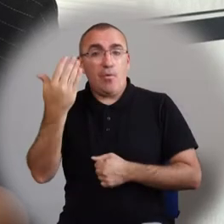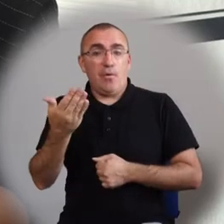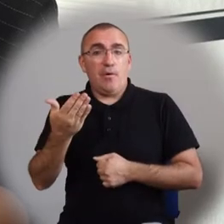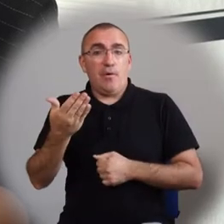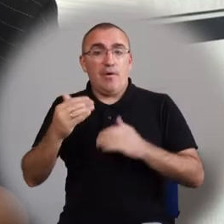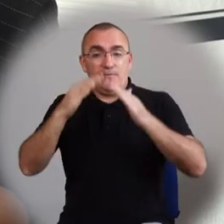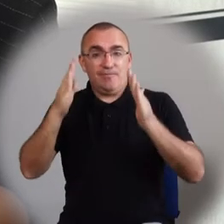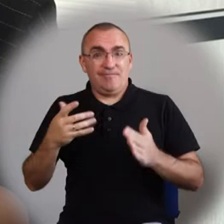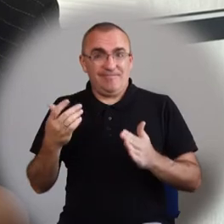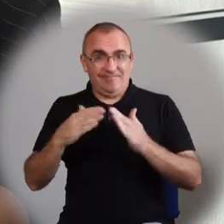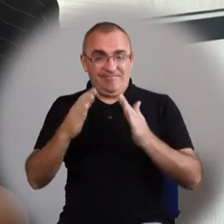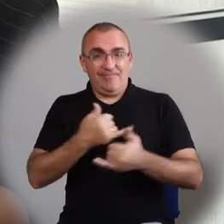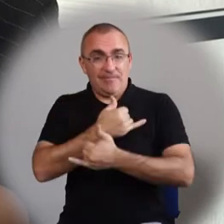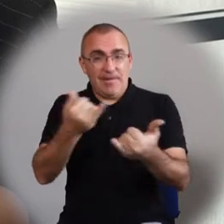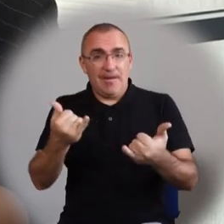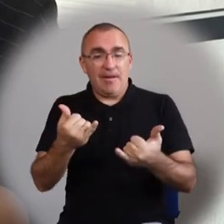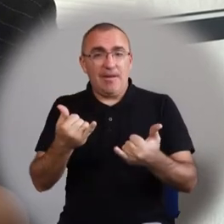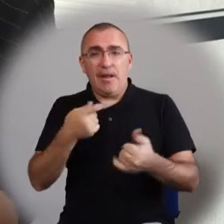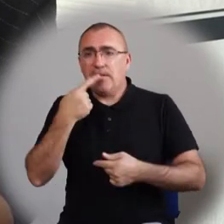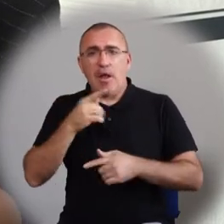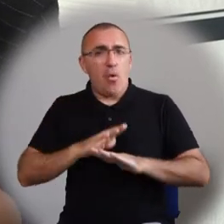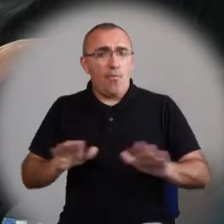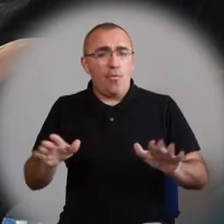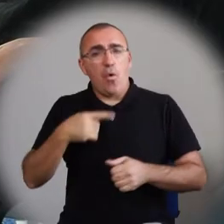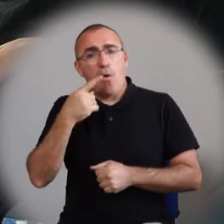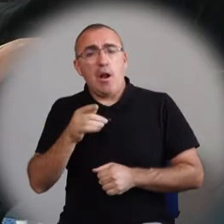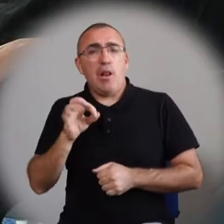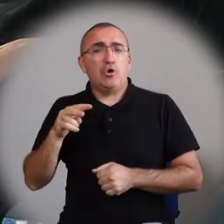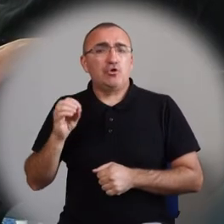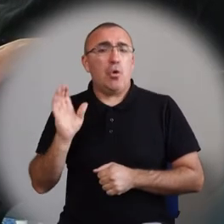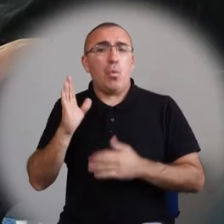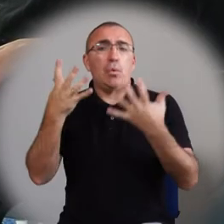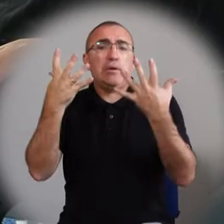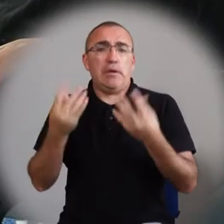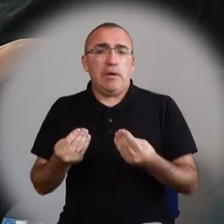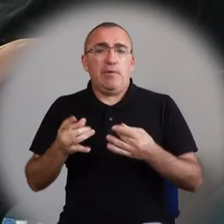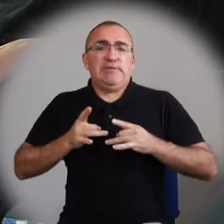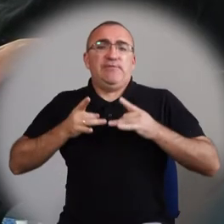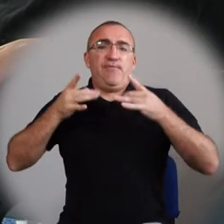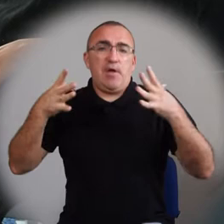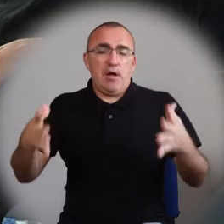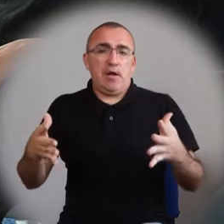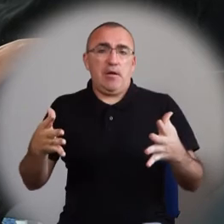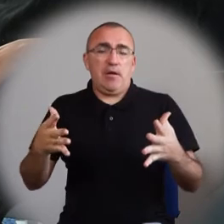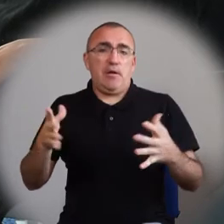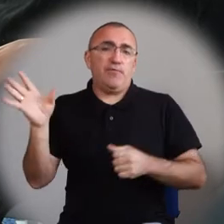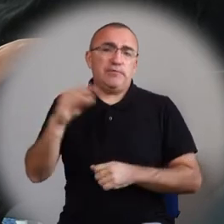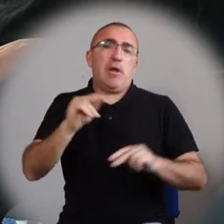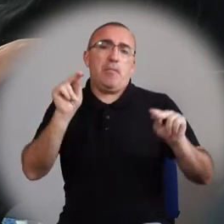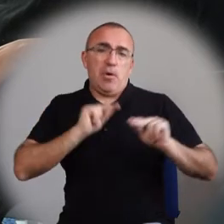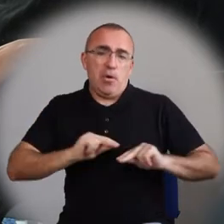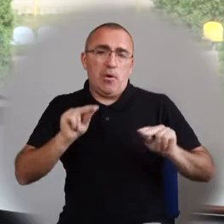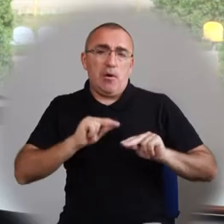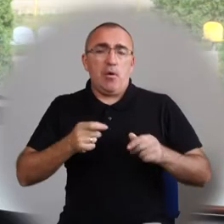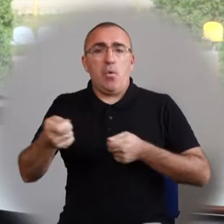про житлово-комунальне господарство взагалі не говорять, або говорять лише у день святкування, значить, тоді все